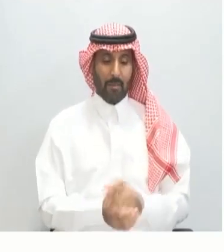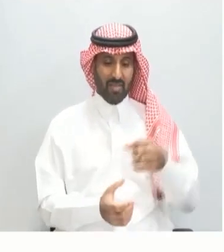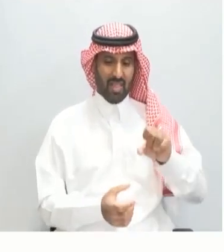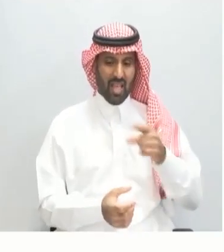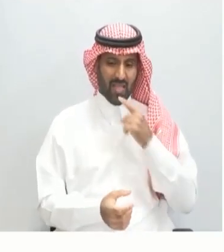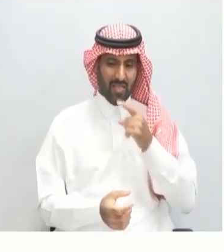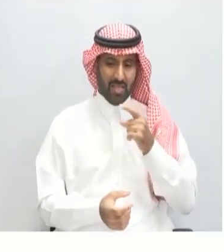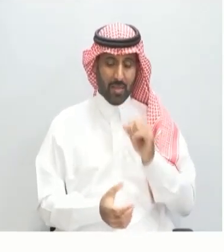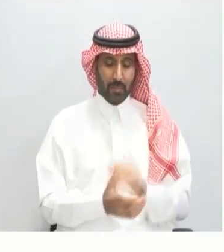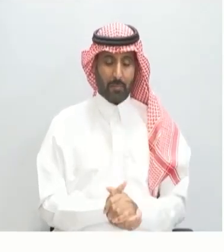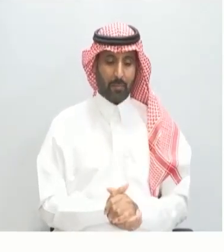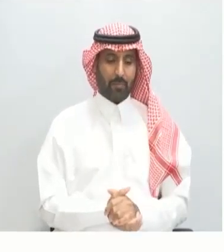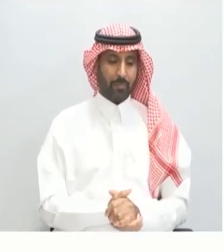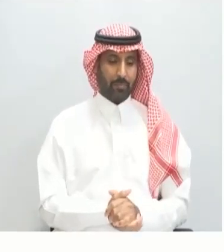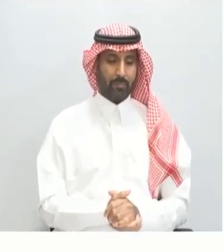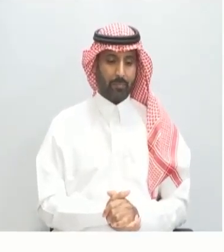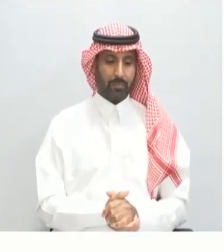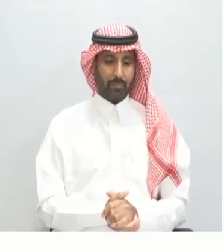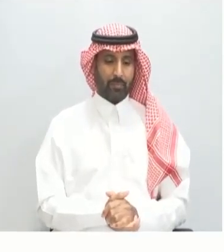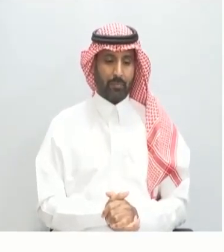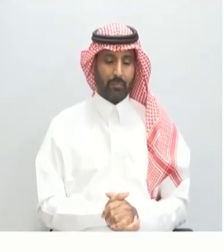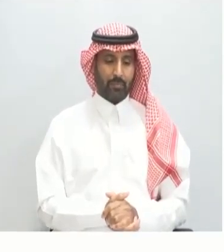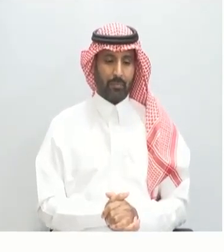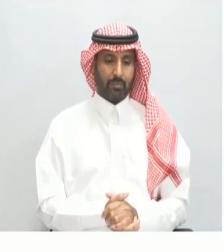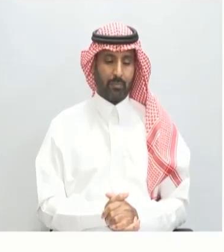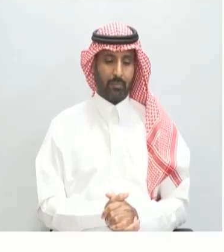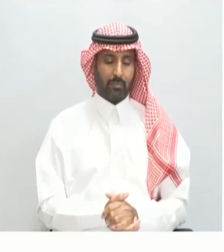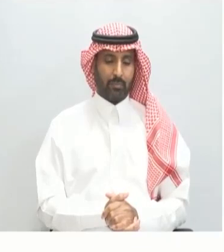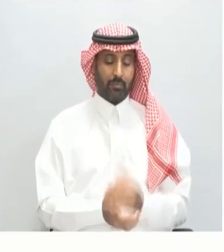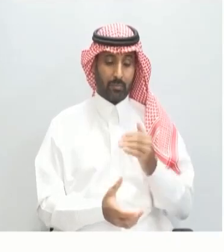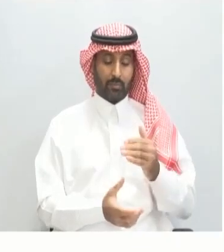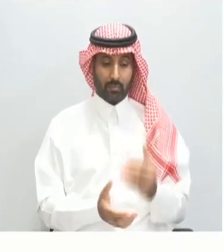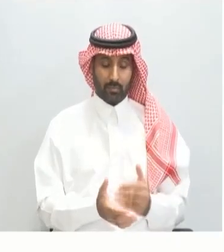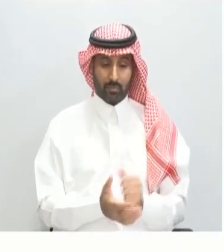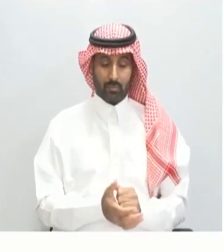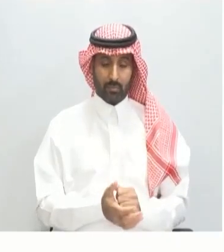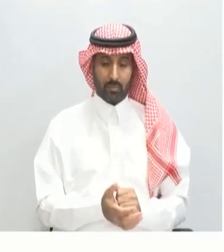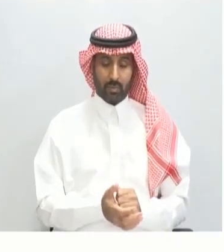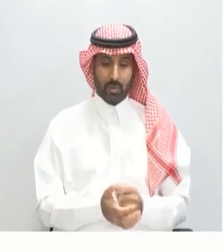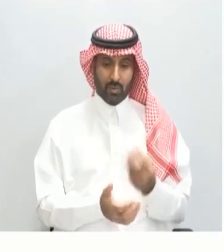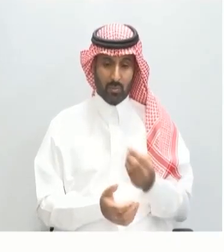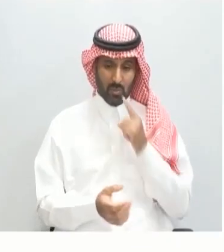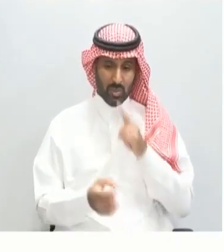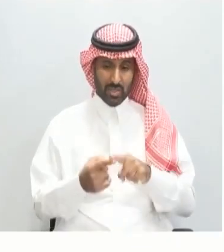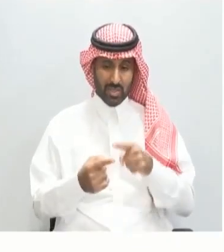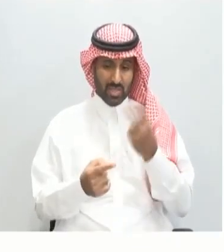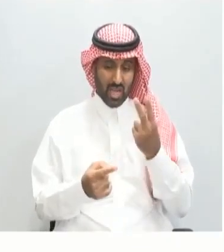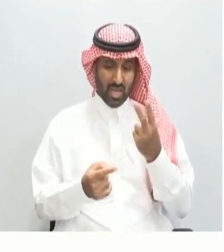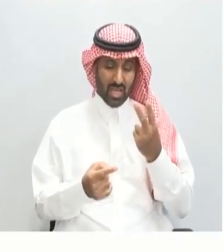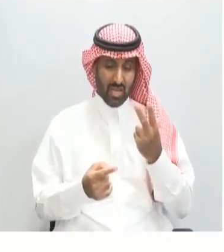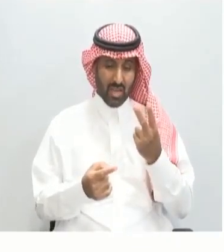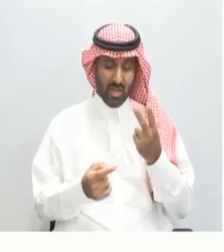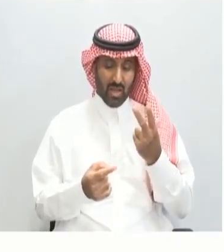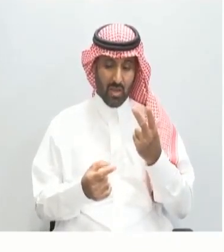صلابه والاقل كثافه اذا العمليات البطيئه تحدث على شكلين